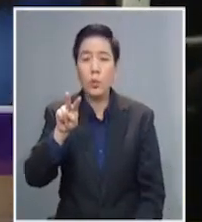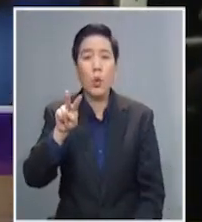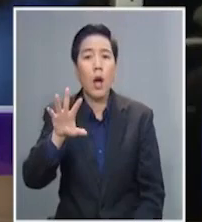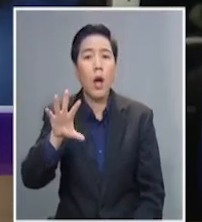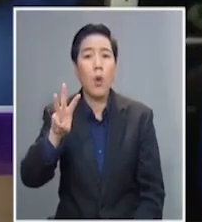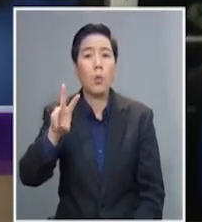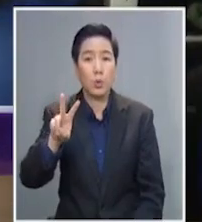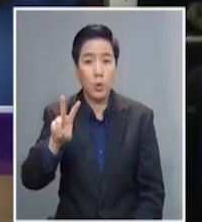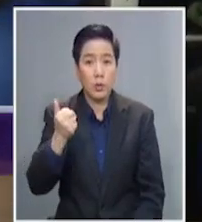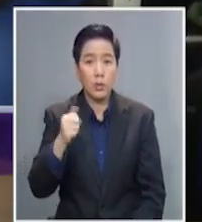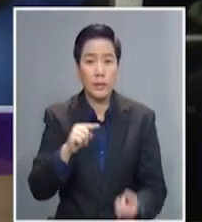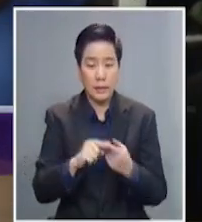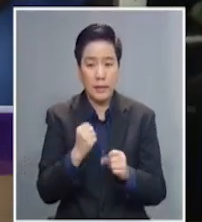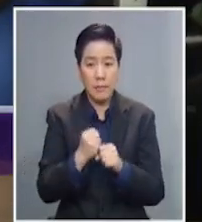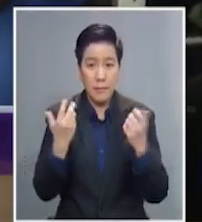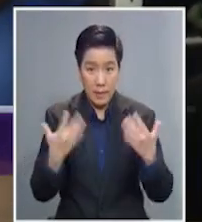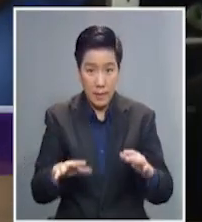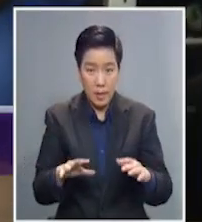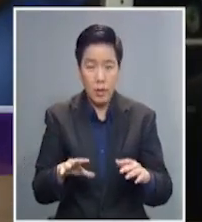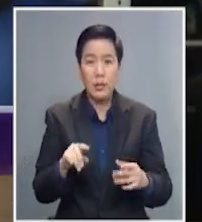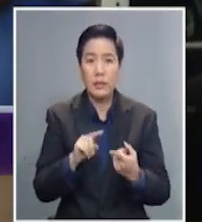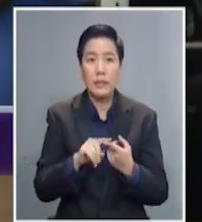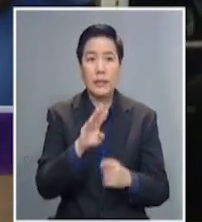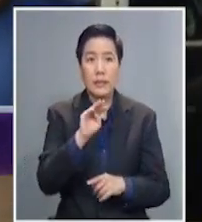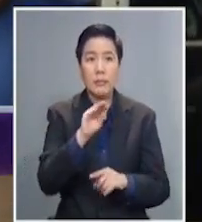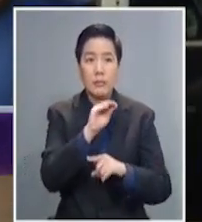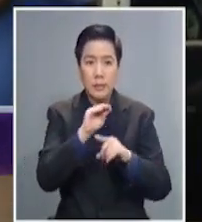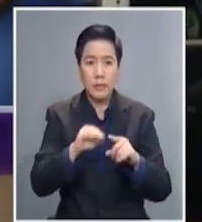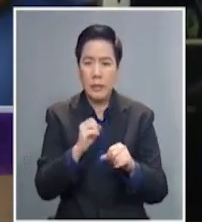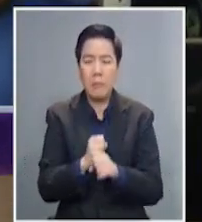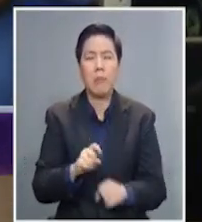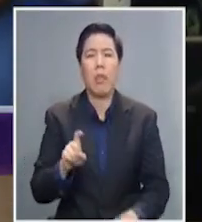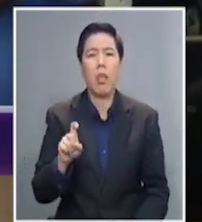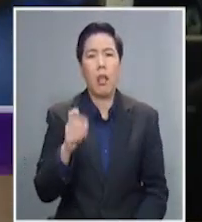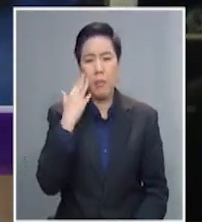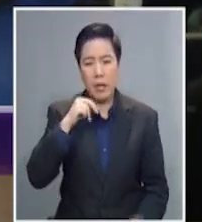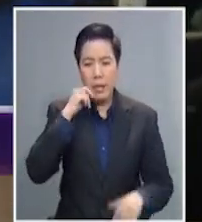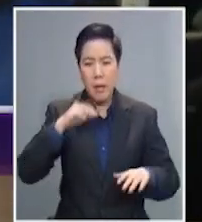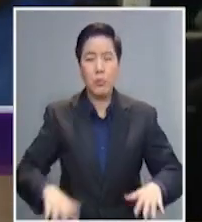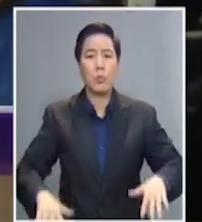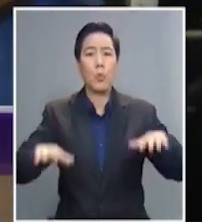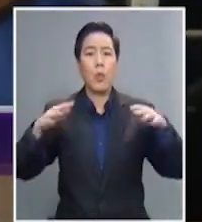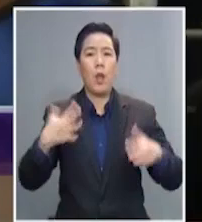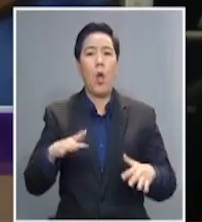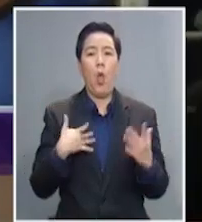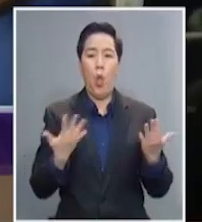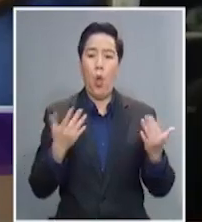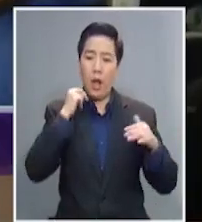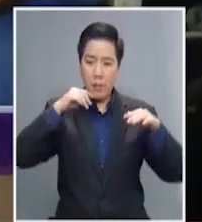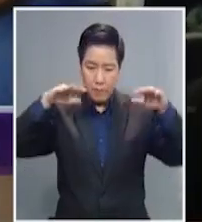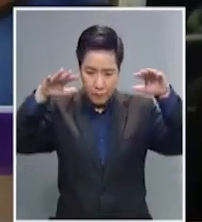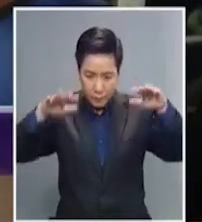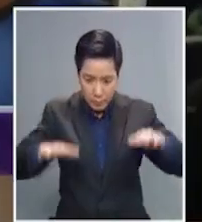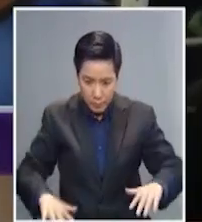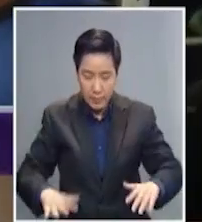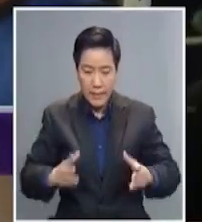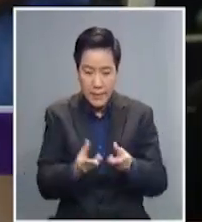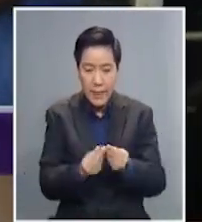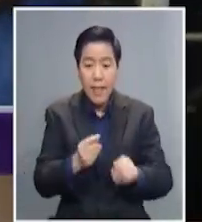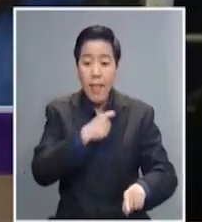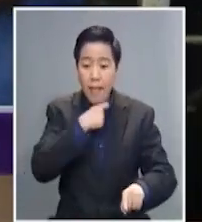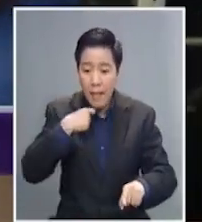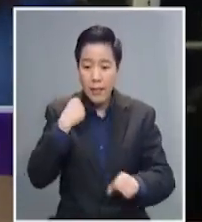แค่ประมาณ 40% ก็ใช่ดิส่วนของงานก่อสร้างก็มันจะสร้างได้ยังไงล่ะก็น้ำมันท่วมแล้วเนี่ยก็ต้องรอน้ำลงและให้น้ำมันดินมันแห้งแล้วก็สร้